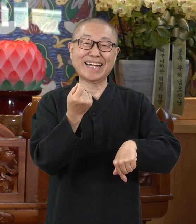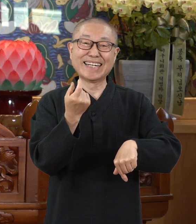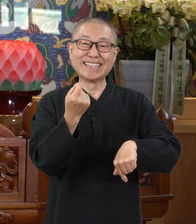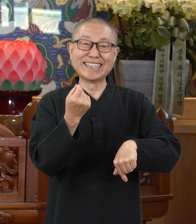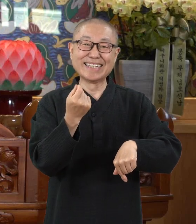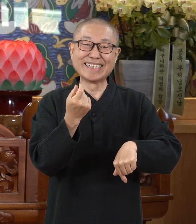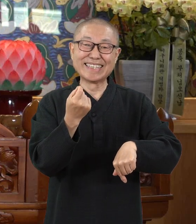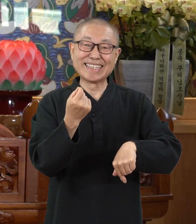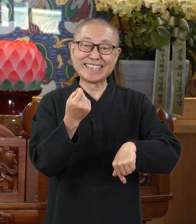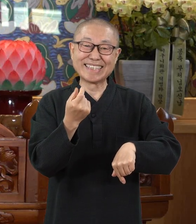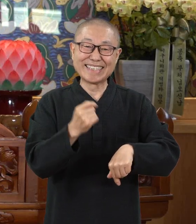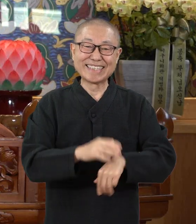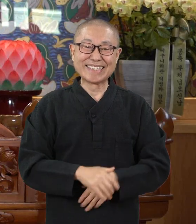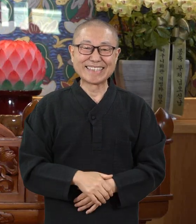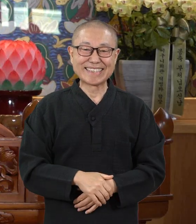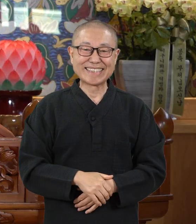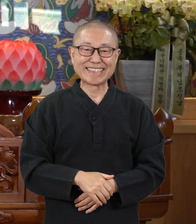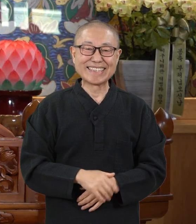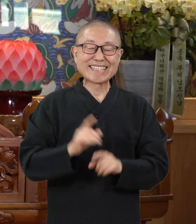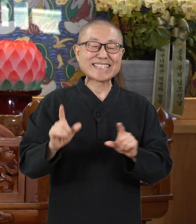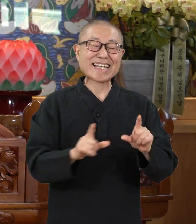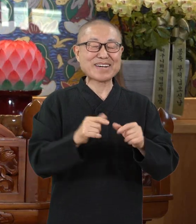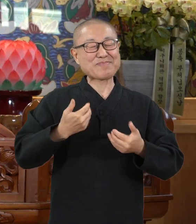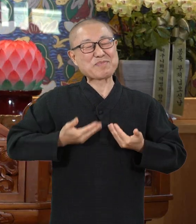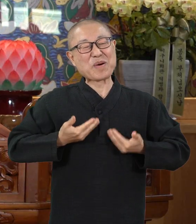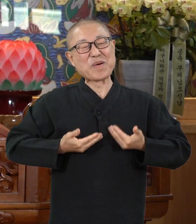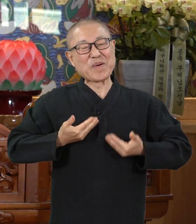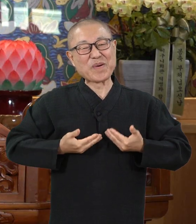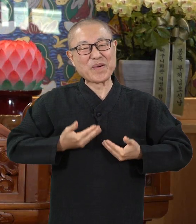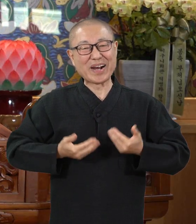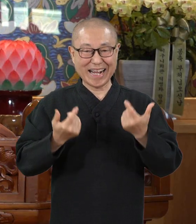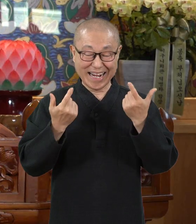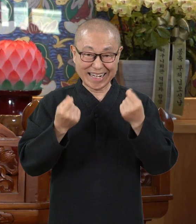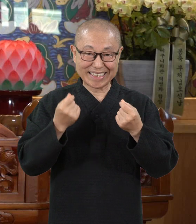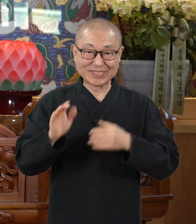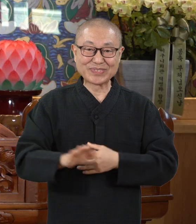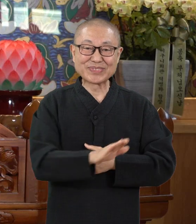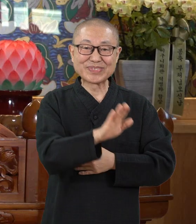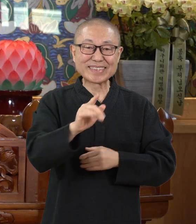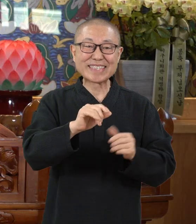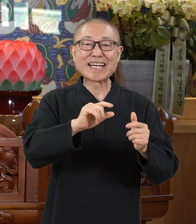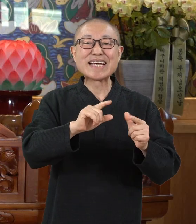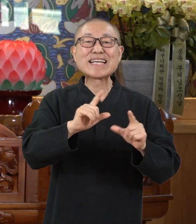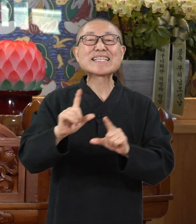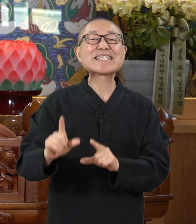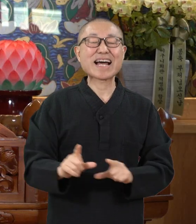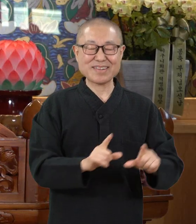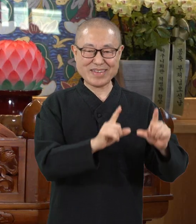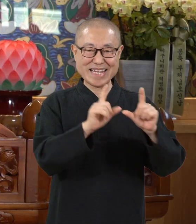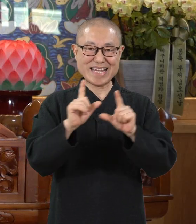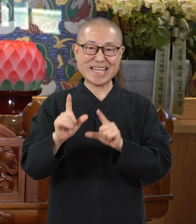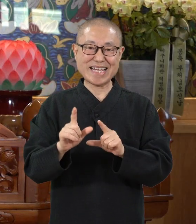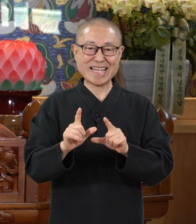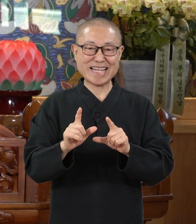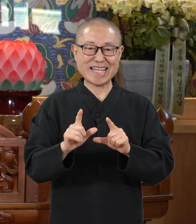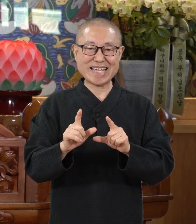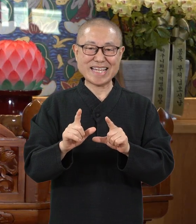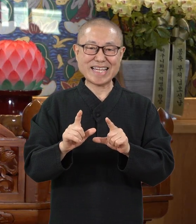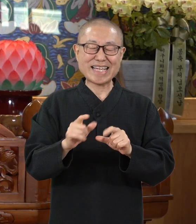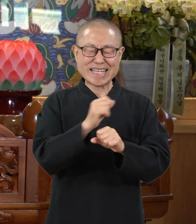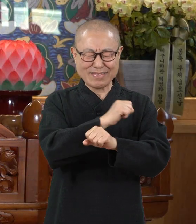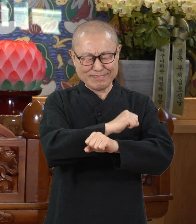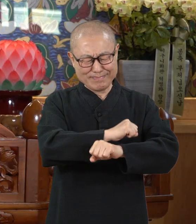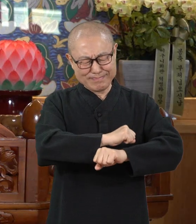가지 비판을 받으면서 자기 할 일을 해가고 있는 것이 삶의 그 허허벌판에